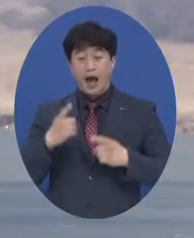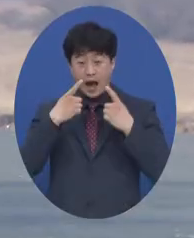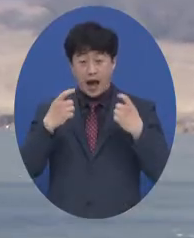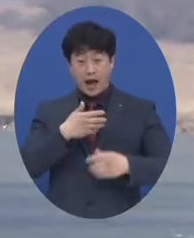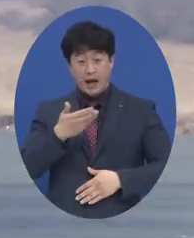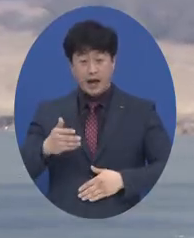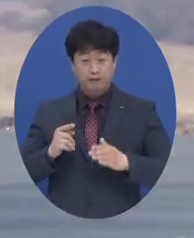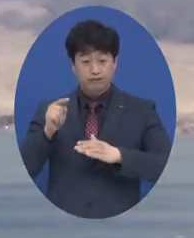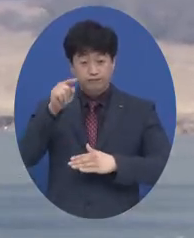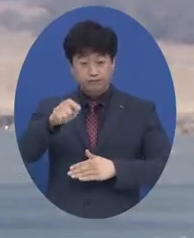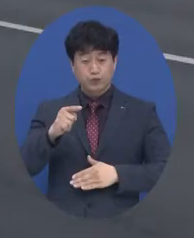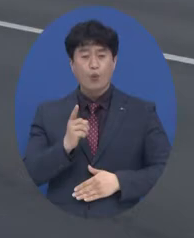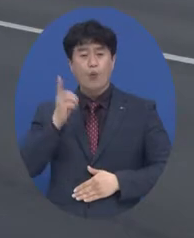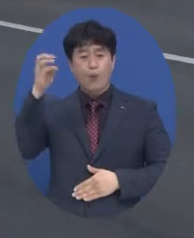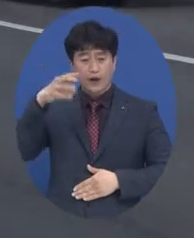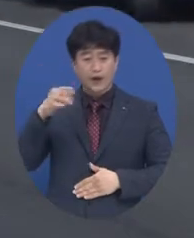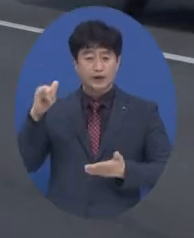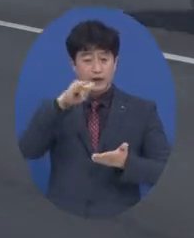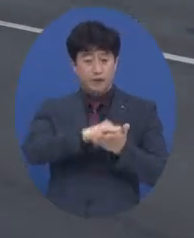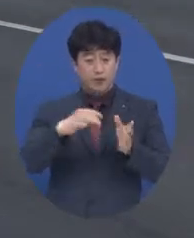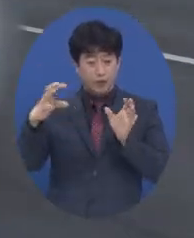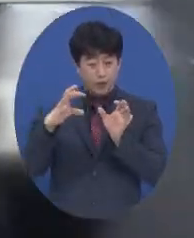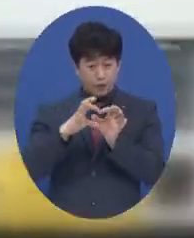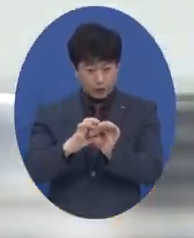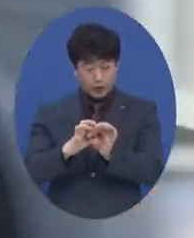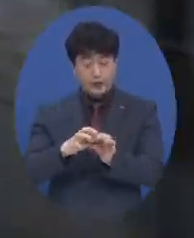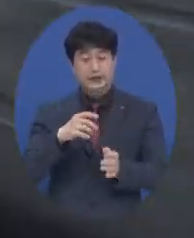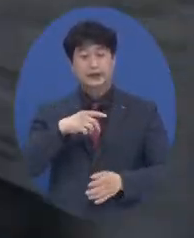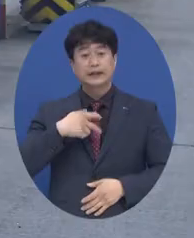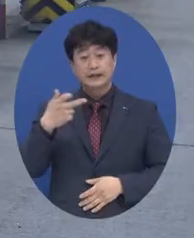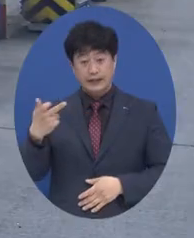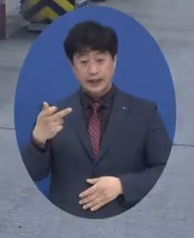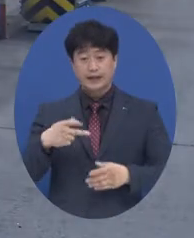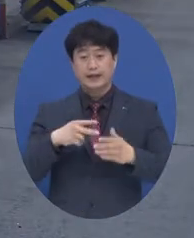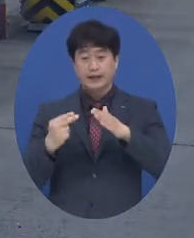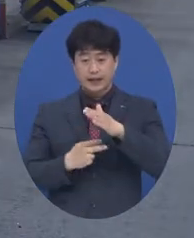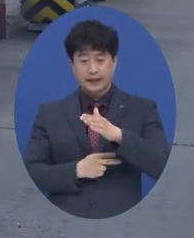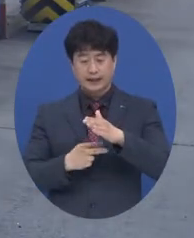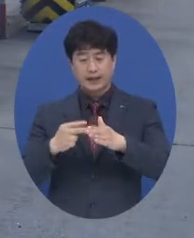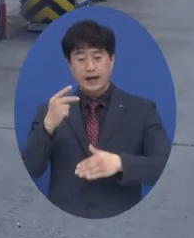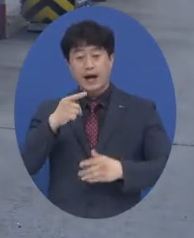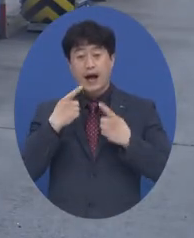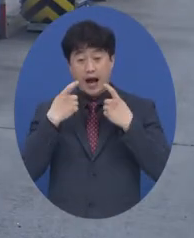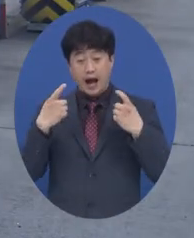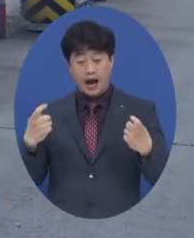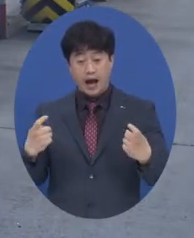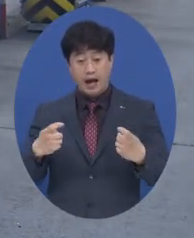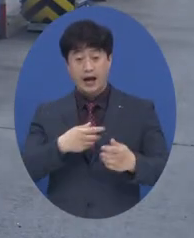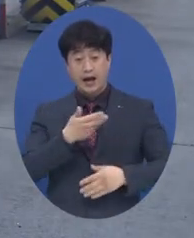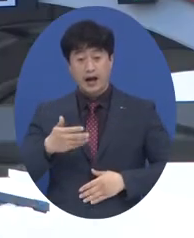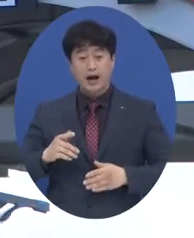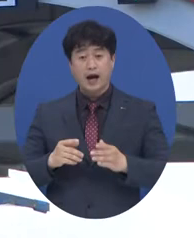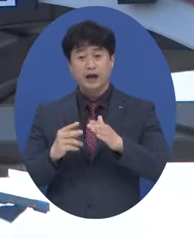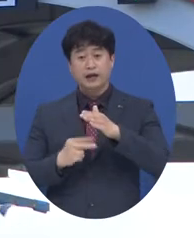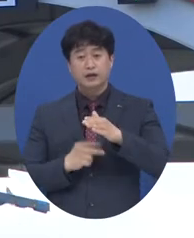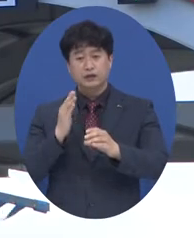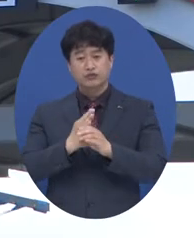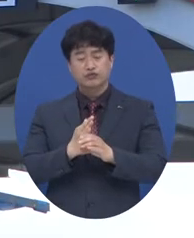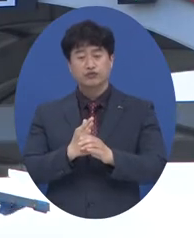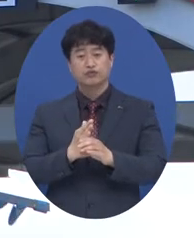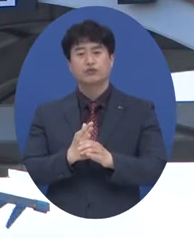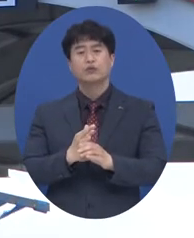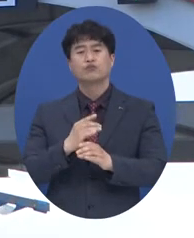한강을 가로질러 고양시와 김포시를 연결하는 일산대교. 한강 교량 27곳 중 유일한